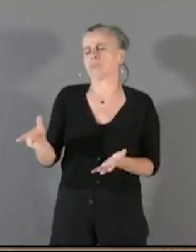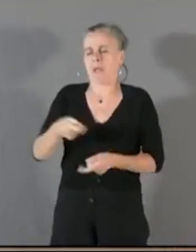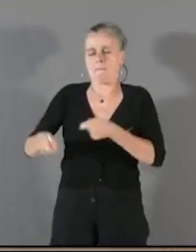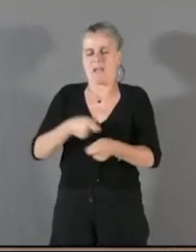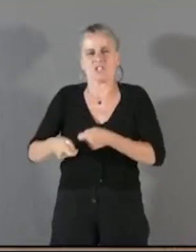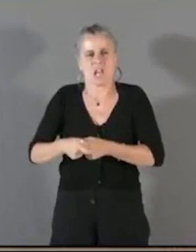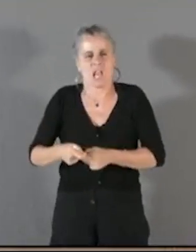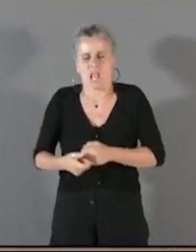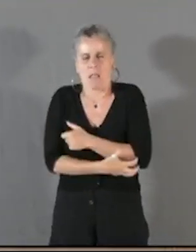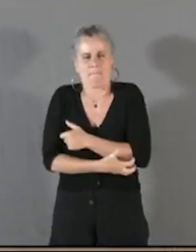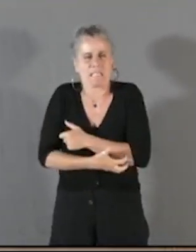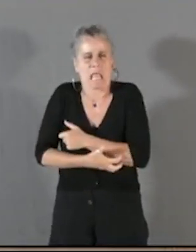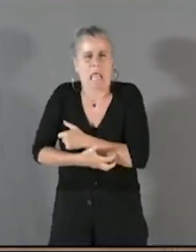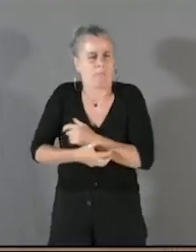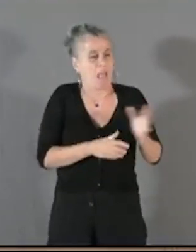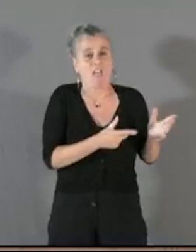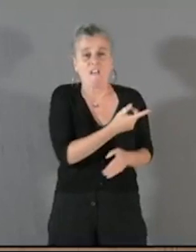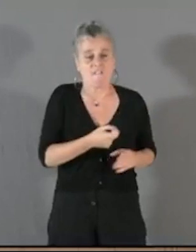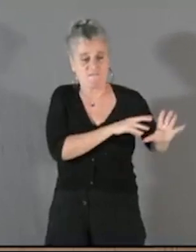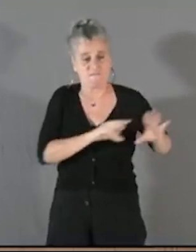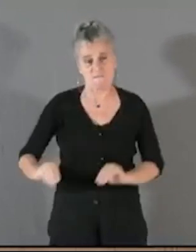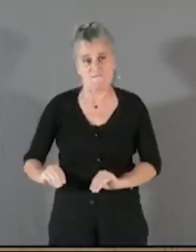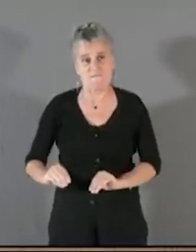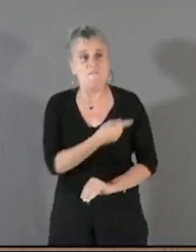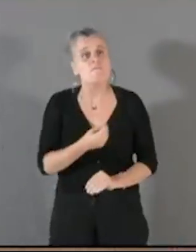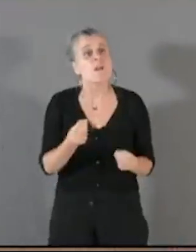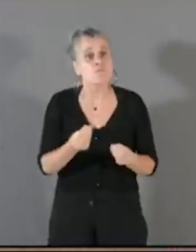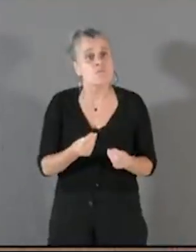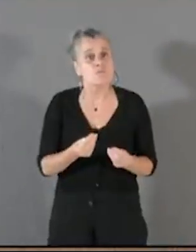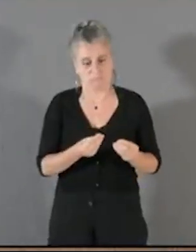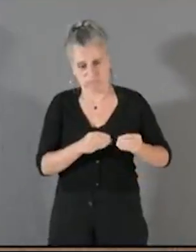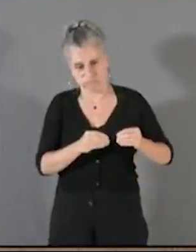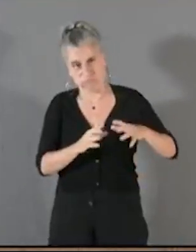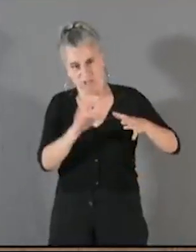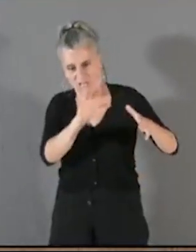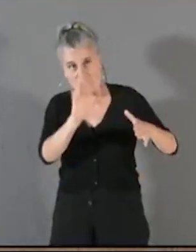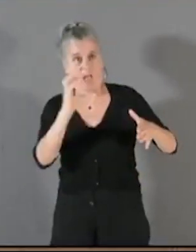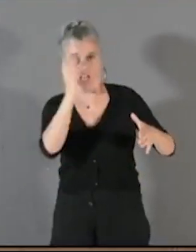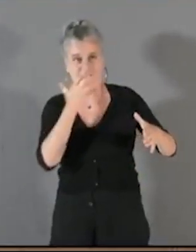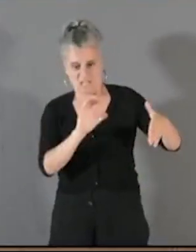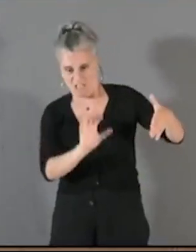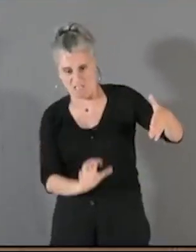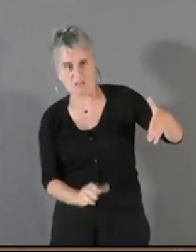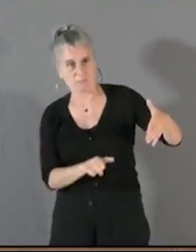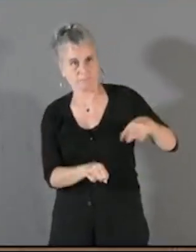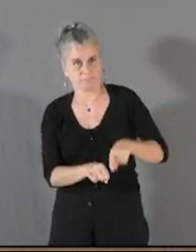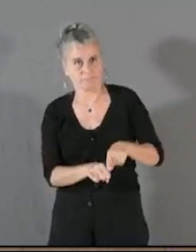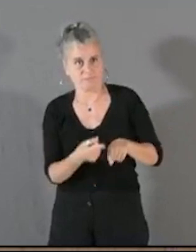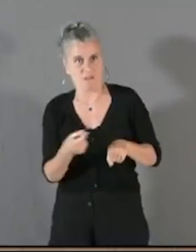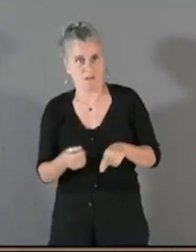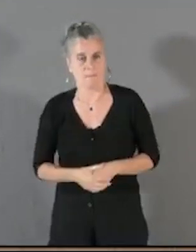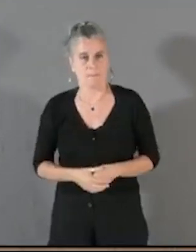du tiers-monde. C'est une véritable tiers-mondisation de ce quartier qui s'est opérée année après année depuis